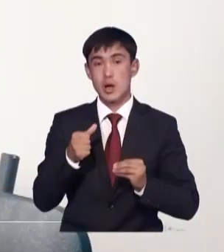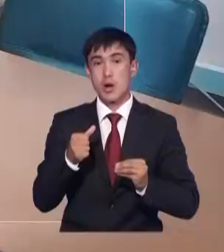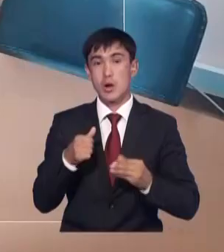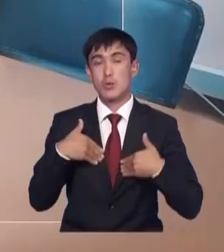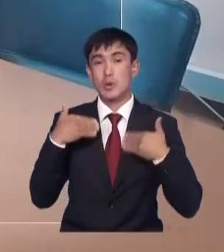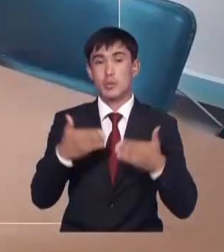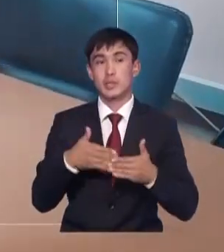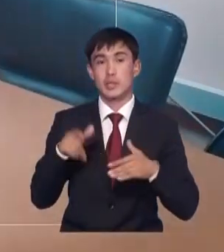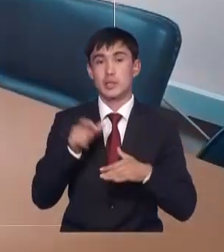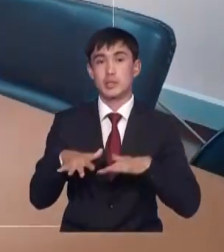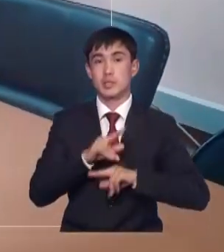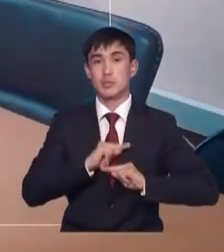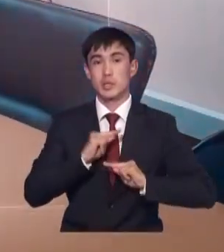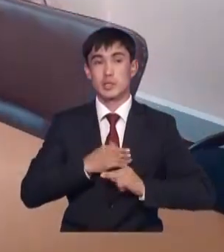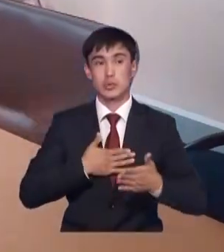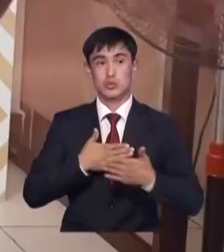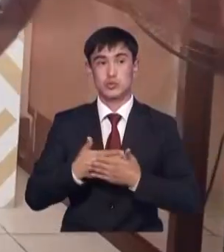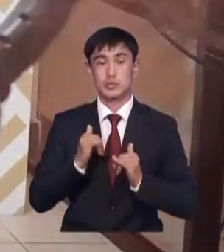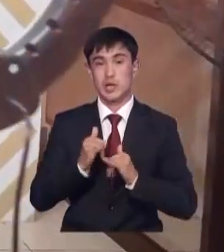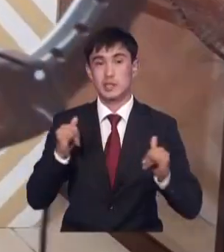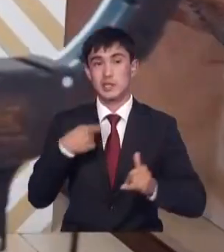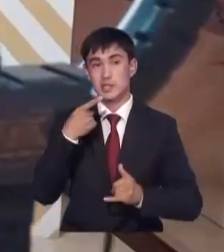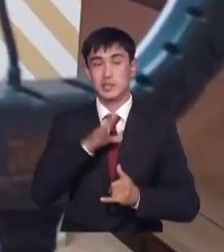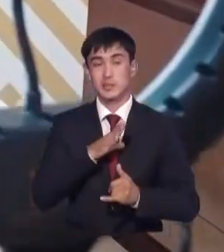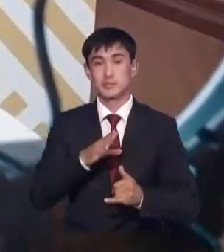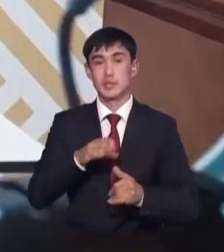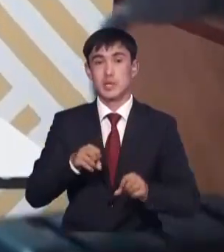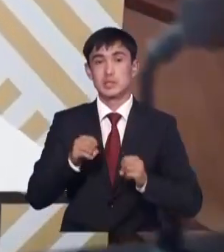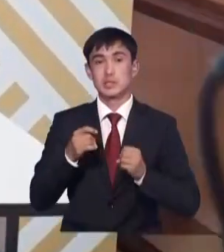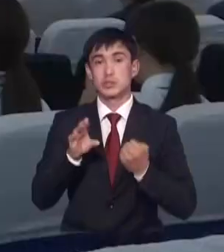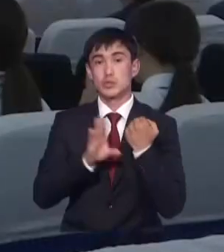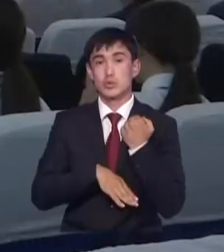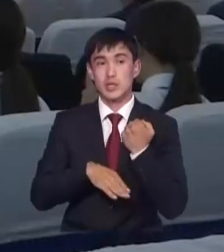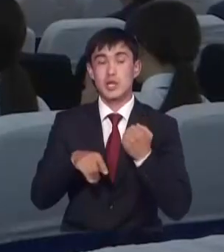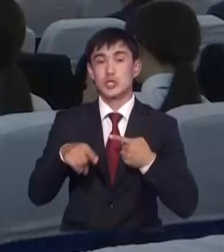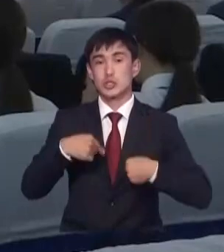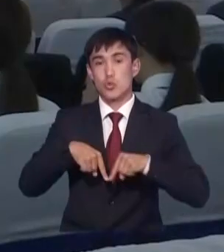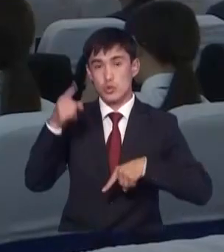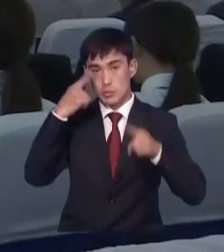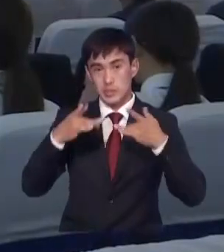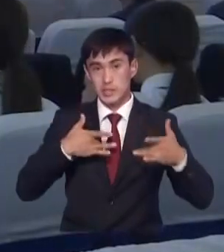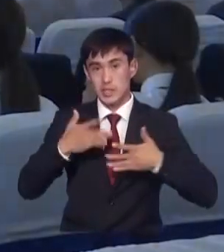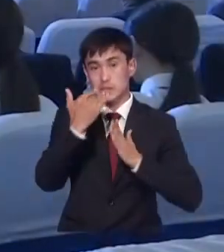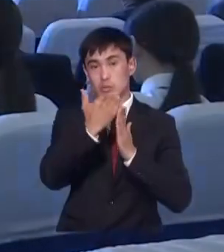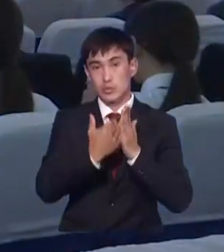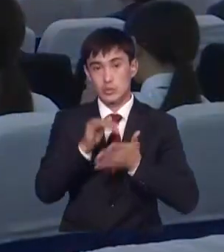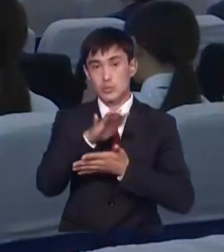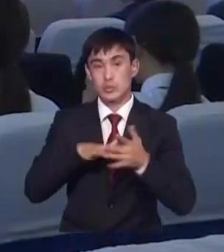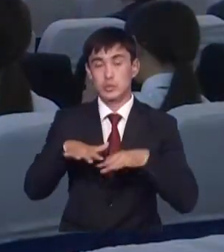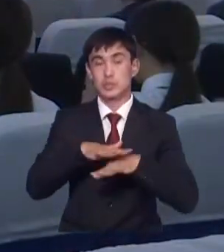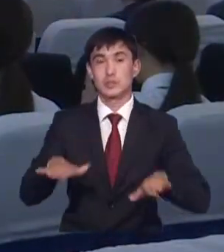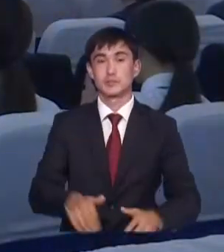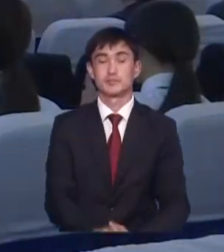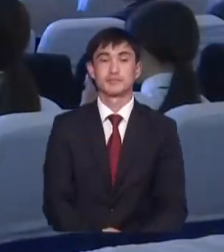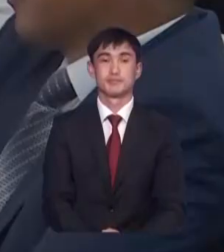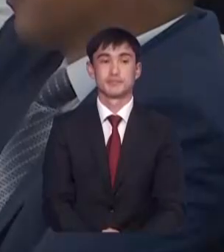бөленгендер марапат еңбек етуге құлшынысымызды арттырады дейді. Салтанатты жиынның соңында жергілікті өнерпаздар концерт қойып көпшіліктің